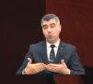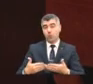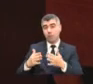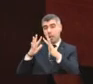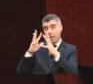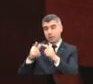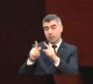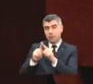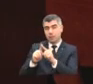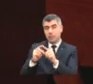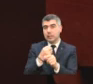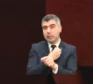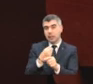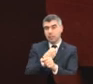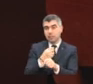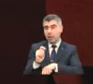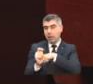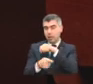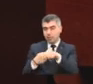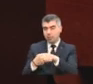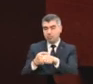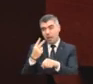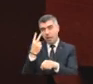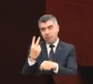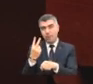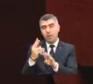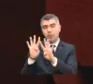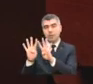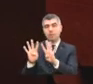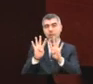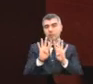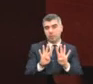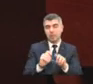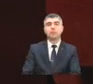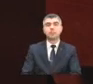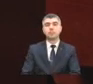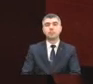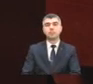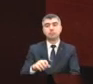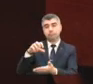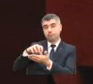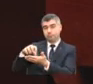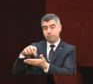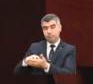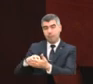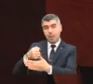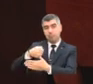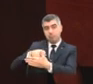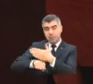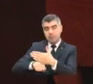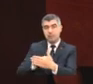ديال المؤسسات الصحية في العالم القروي 2088، ووصل وحدات الولادة بالعالم